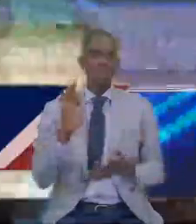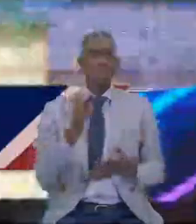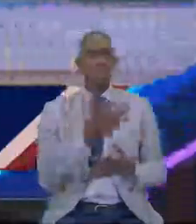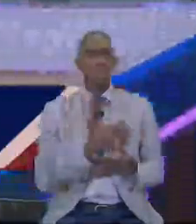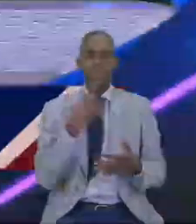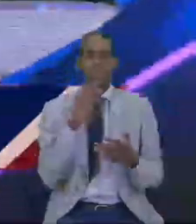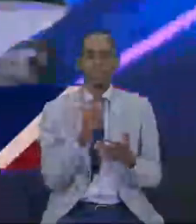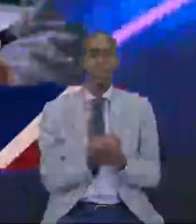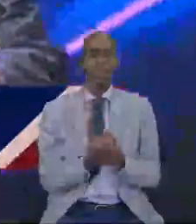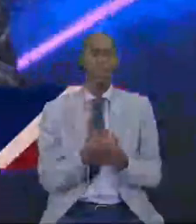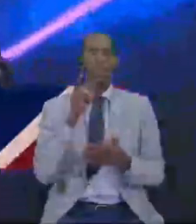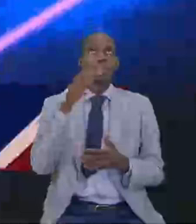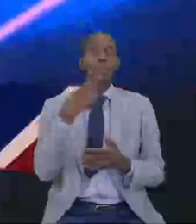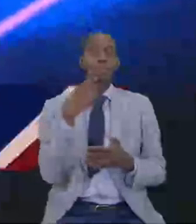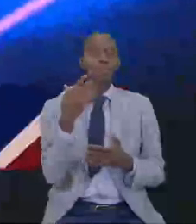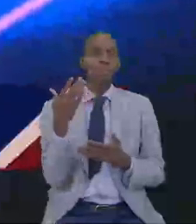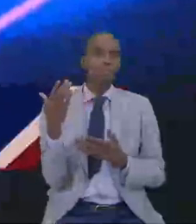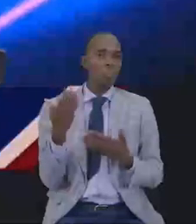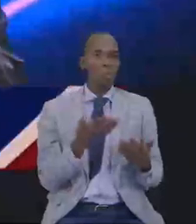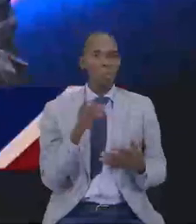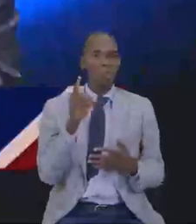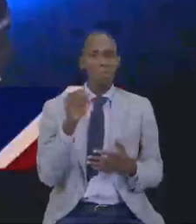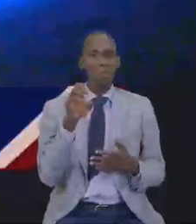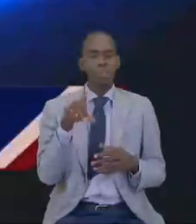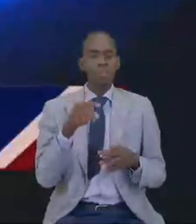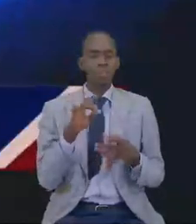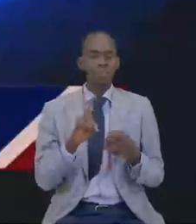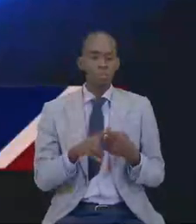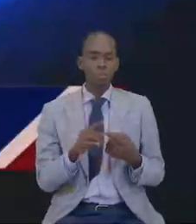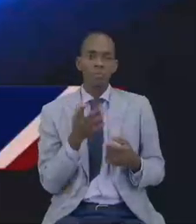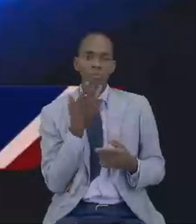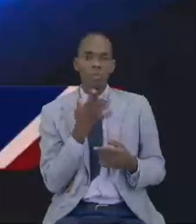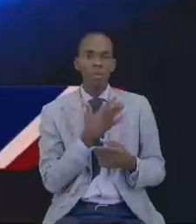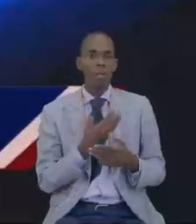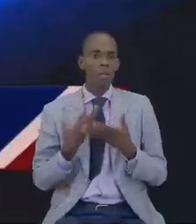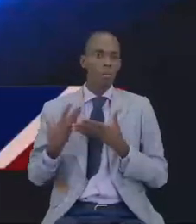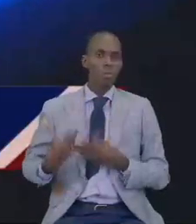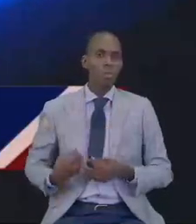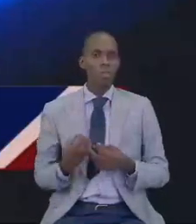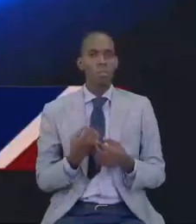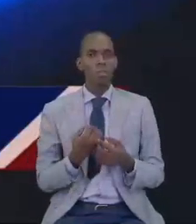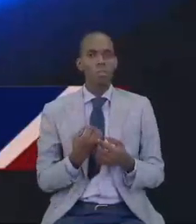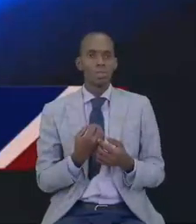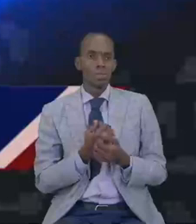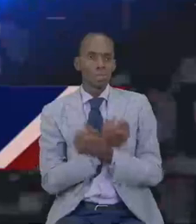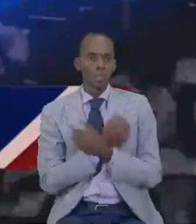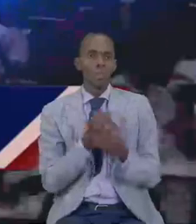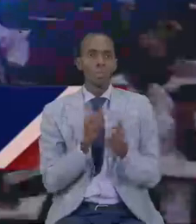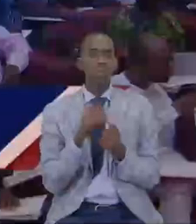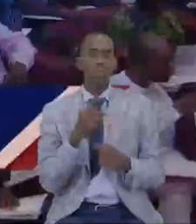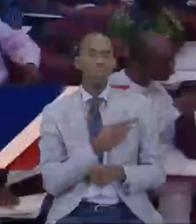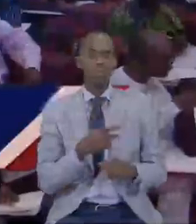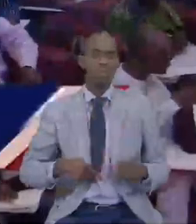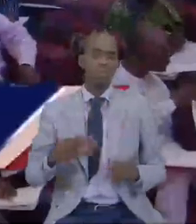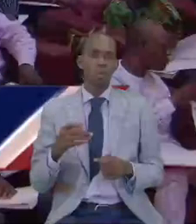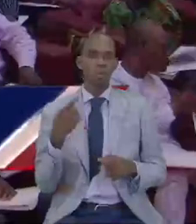Dieu fit trouver à Daniel faveur et grâce devant le chef des eunuques. Verset 10.